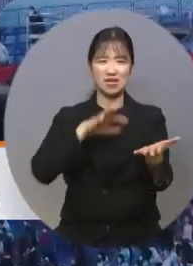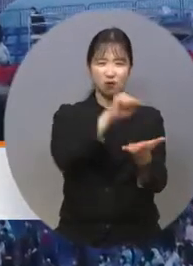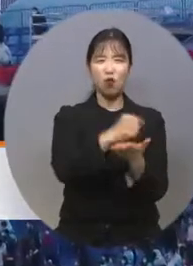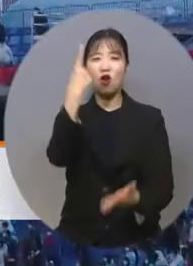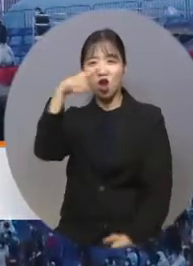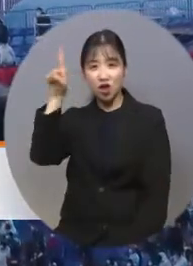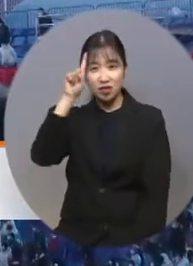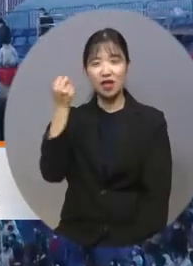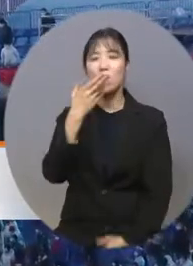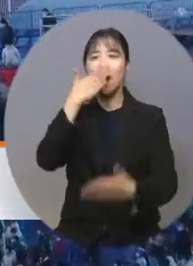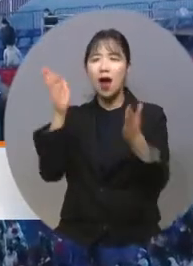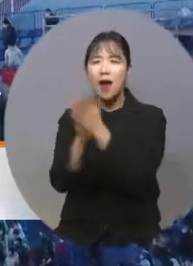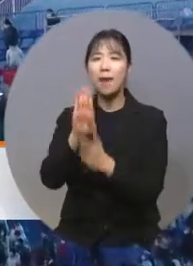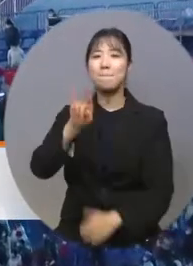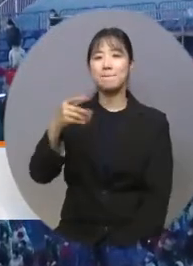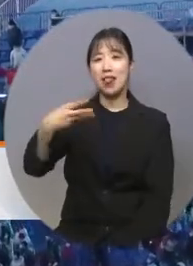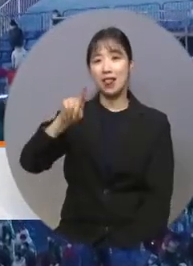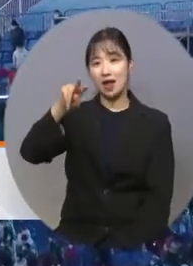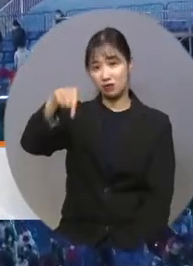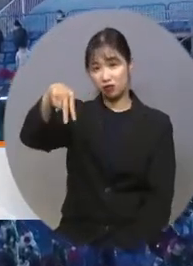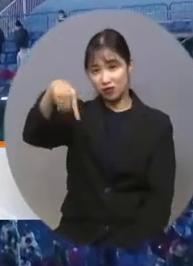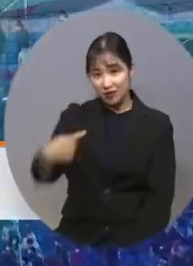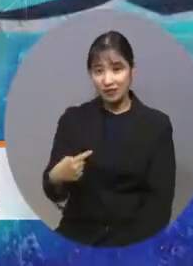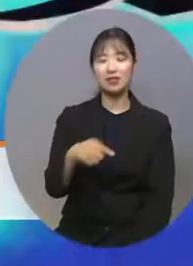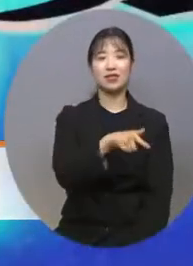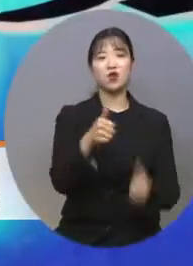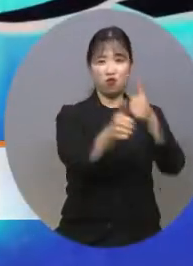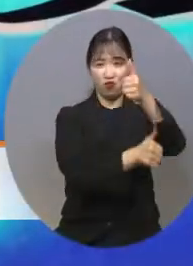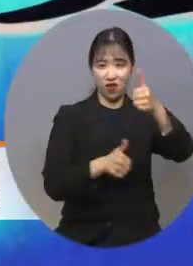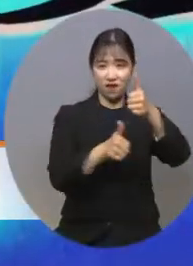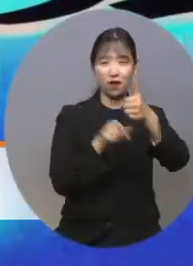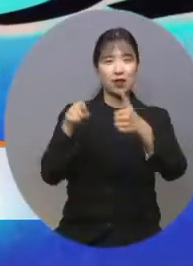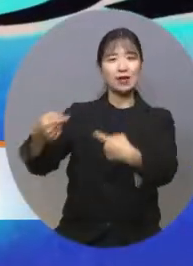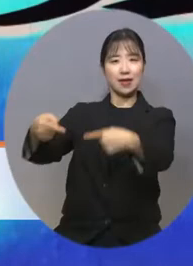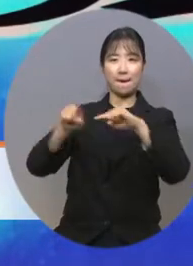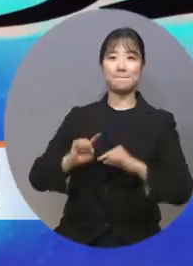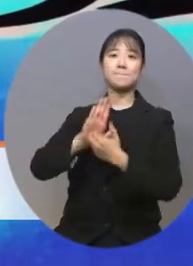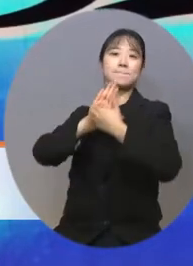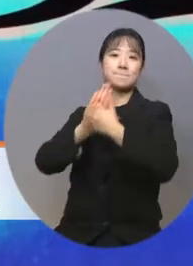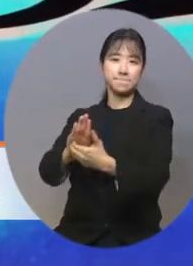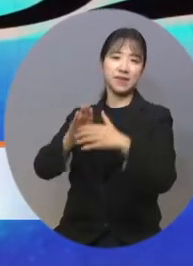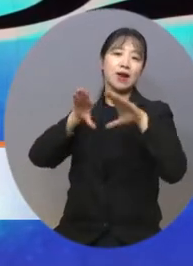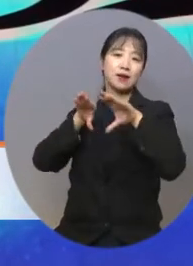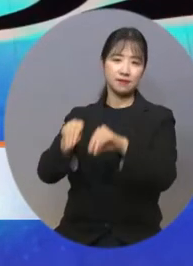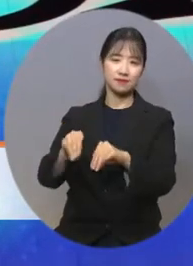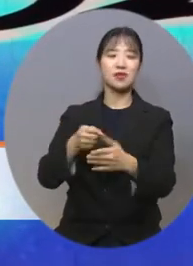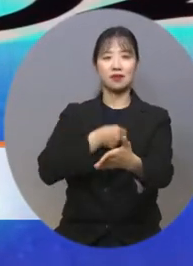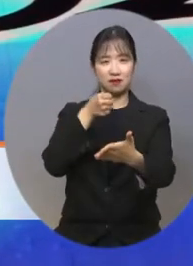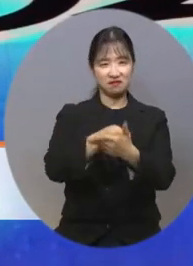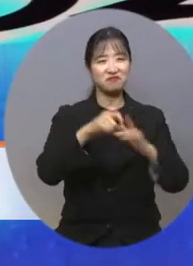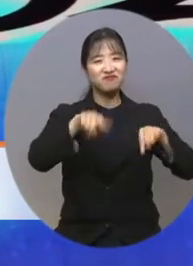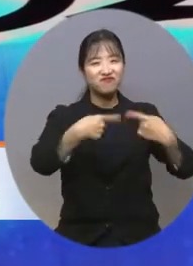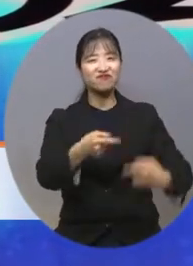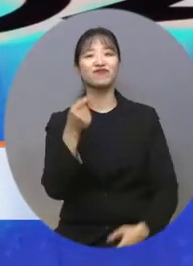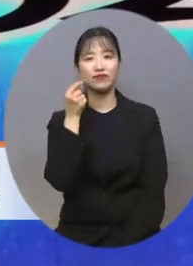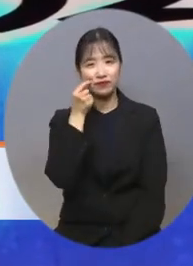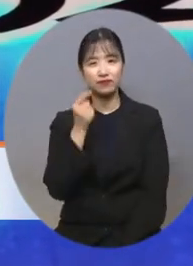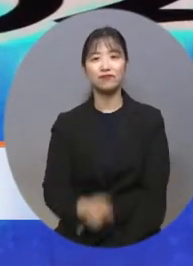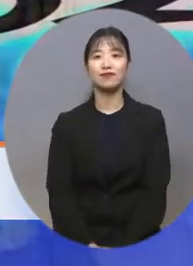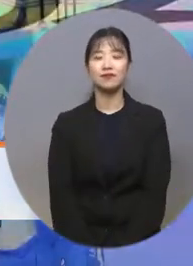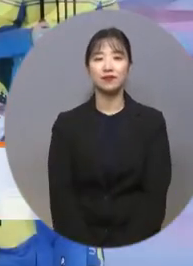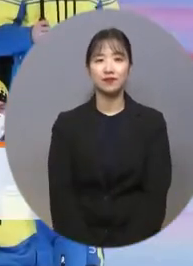이에 동조한 벨라루스는 국제패럴림픽위원회가 참가 금지를 결정하면서 대회에 참가할 수 없게